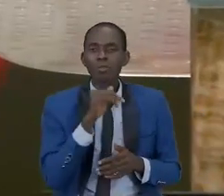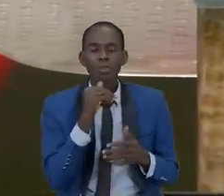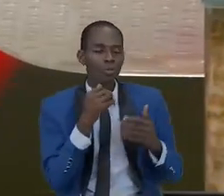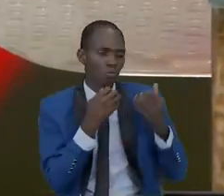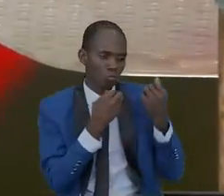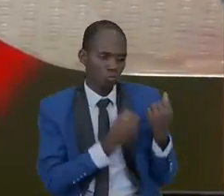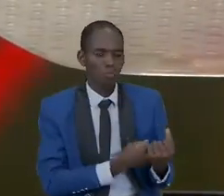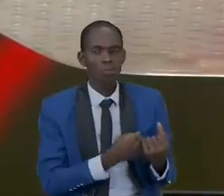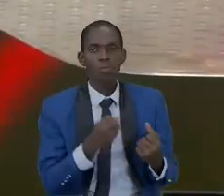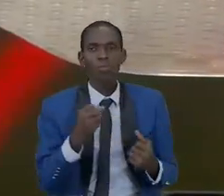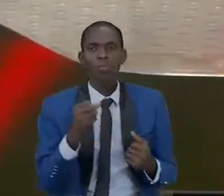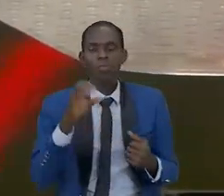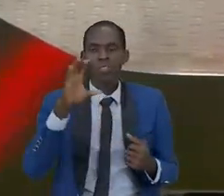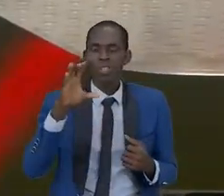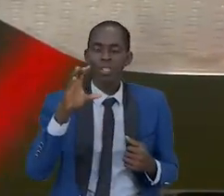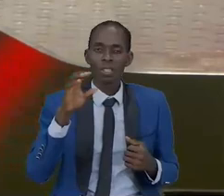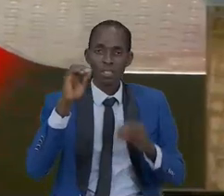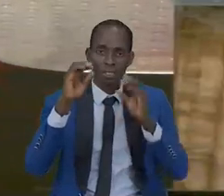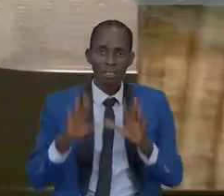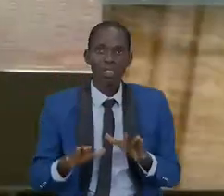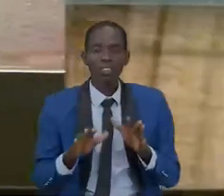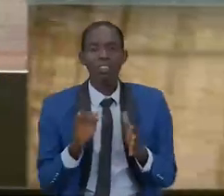qui corrigent qui cultivent